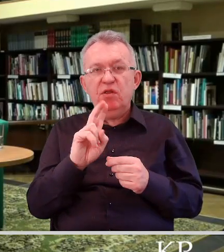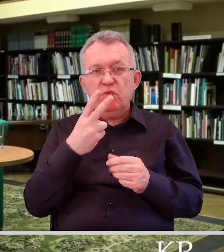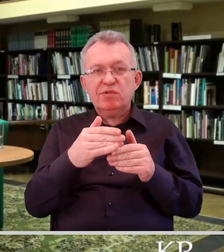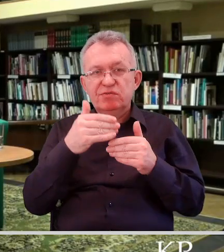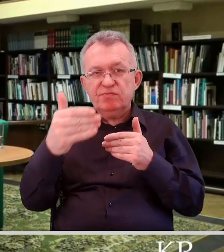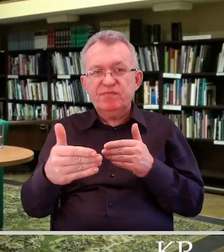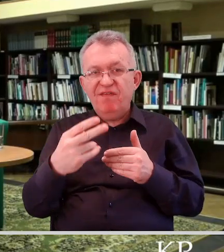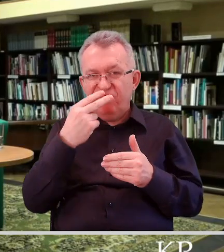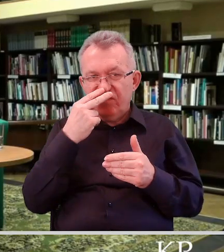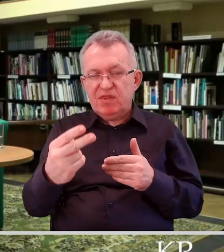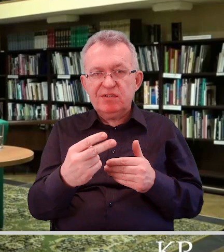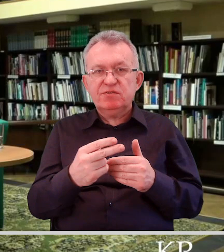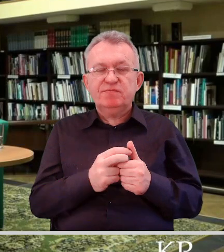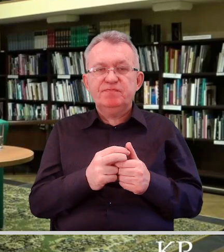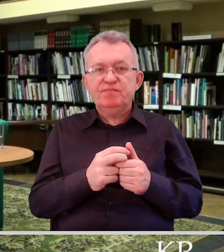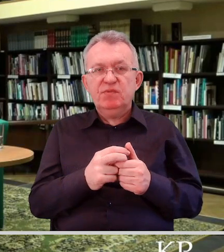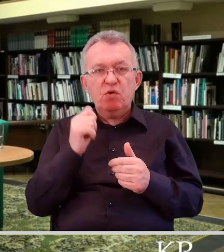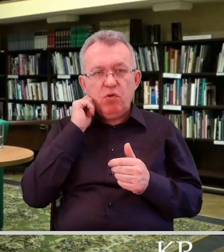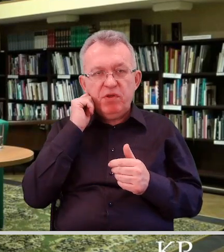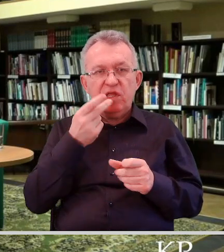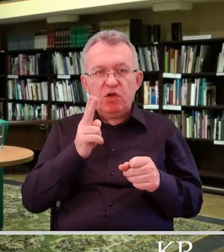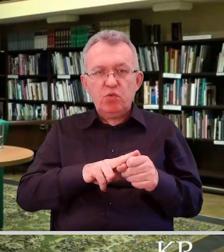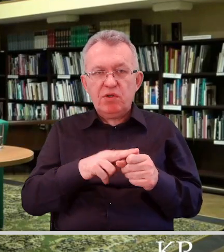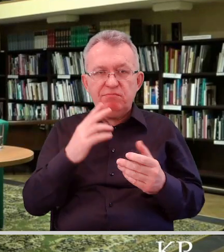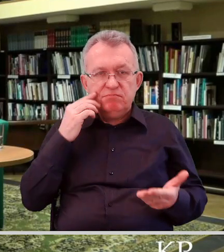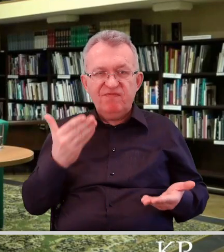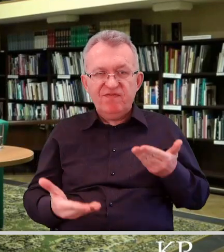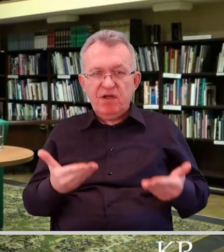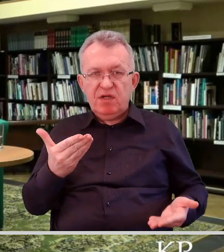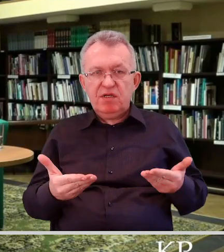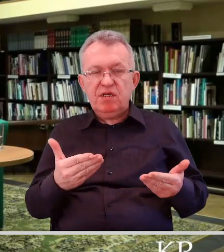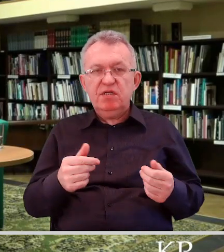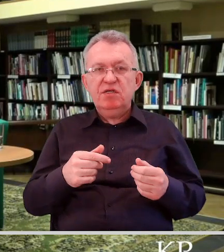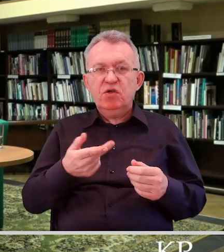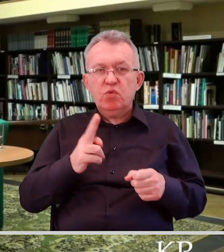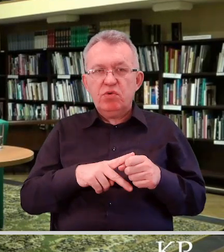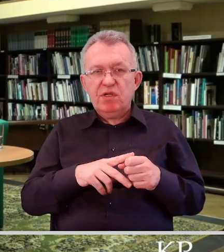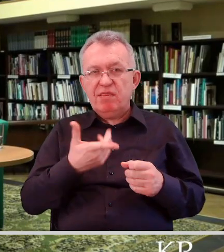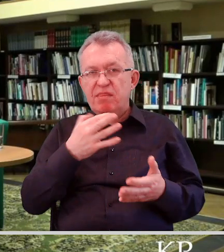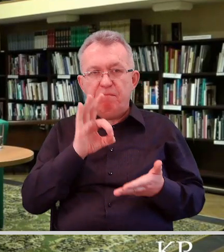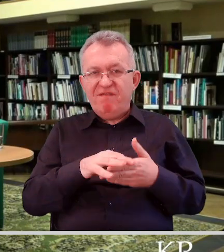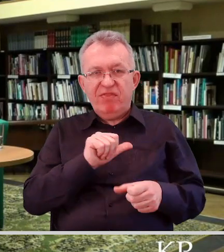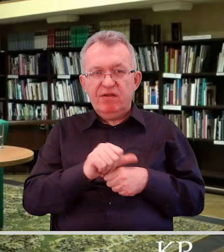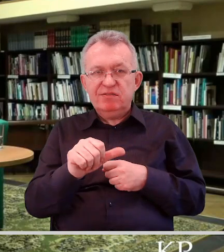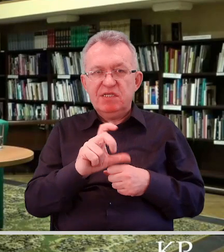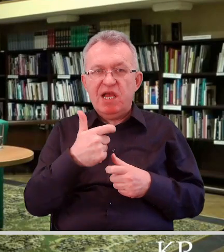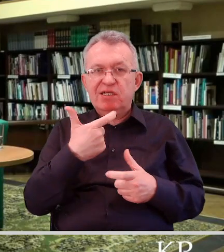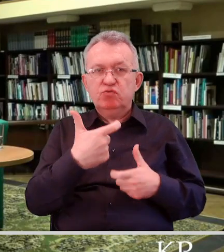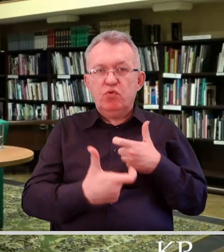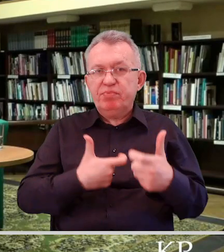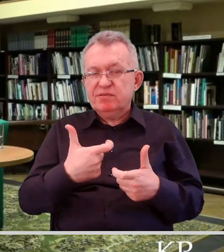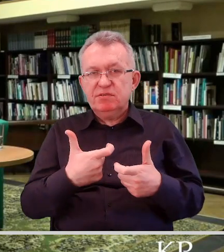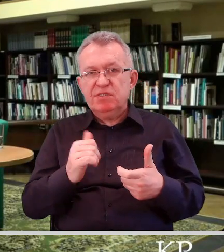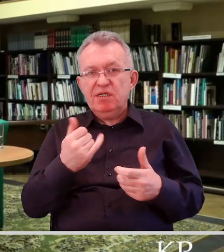stronie widać tę kobietę, która się waha. Tę kobietę, która nie jest pewna, jak postąpić,